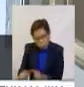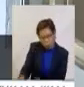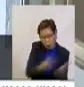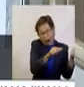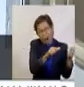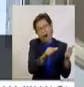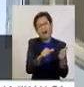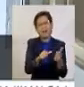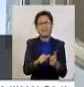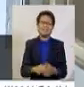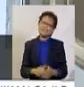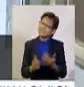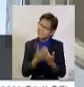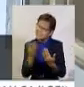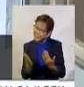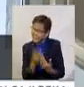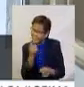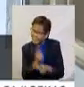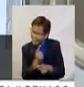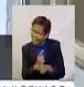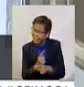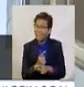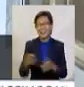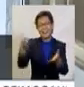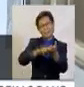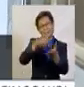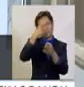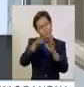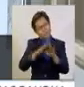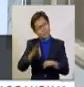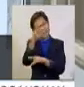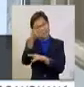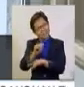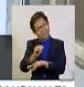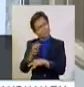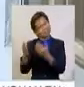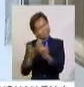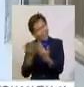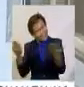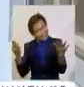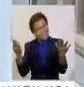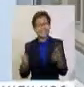bukan? Fabian William melaporkan untuk Berita RTM.